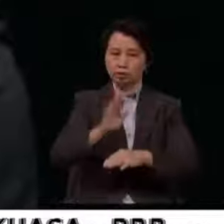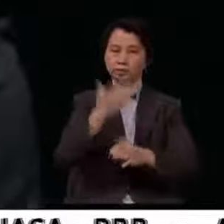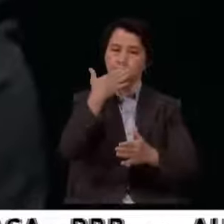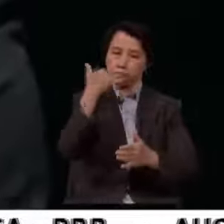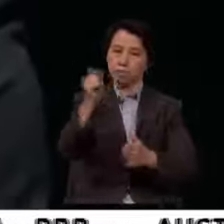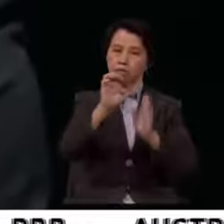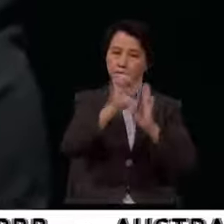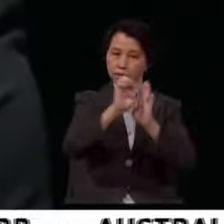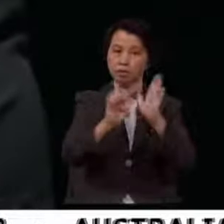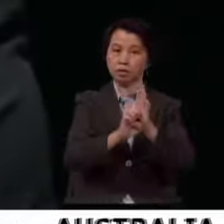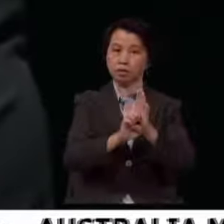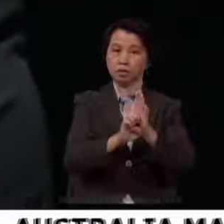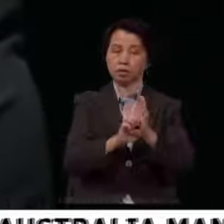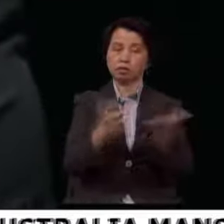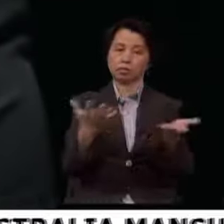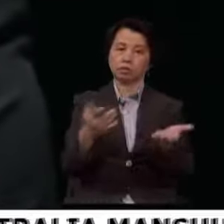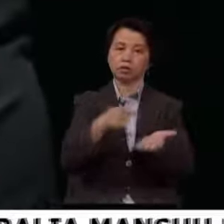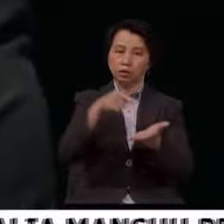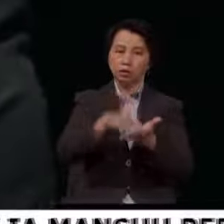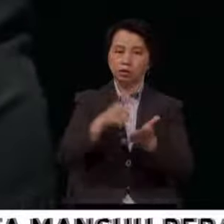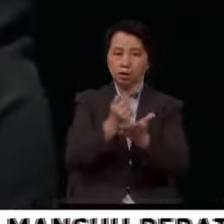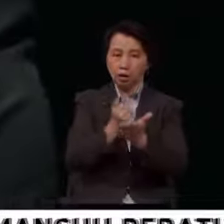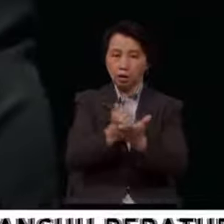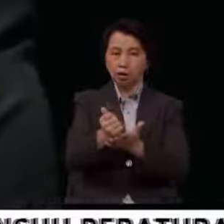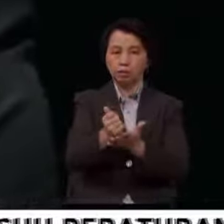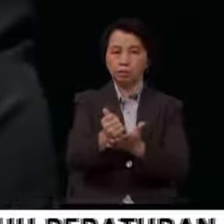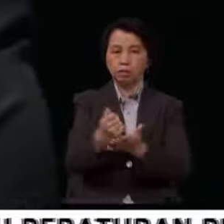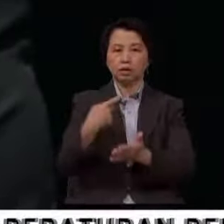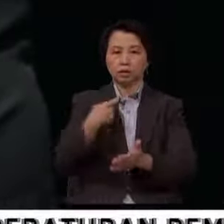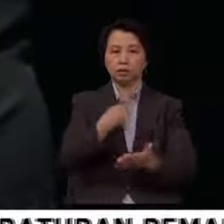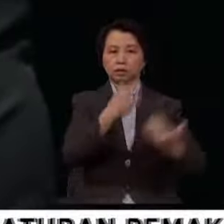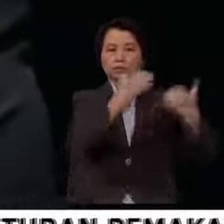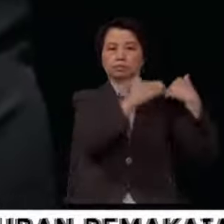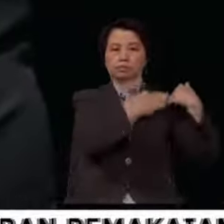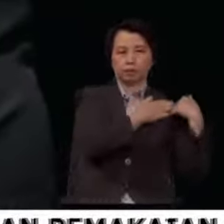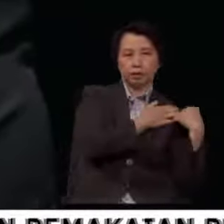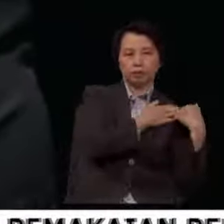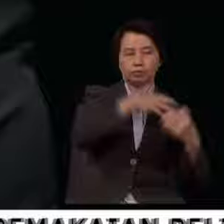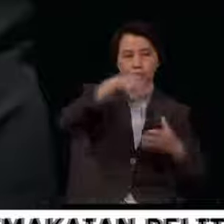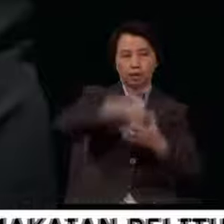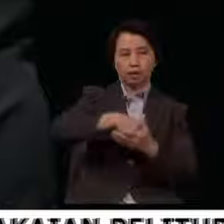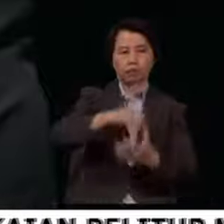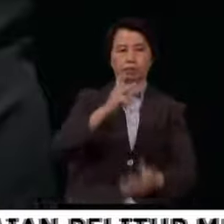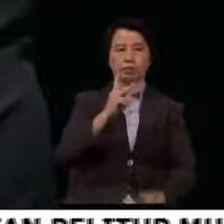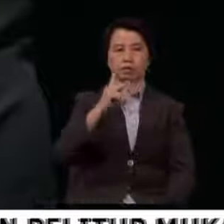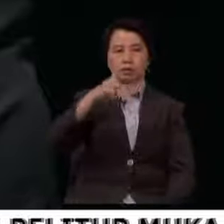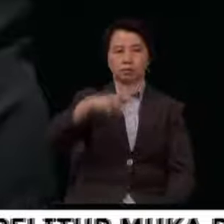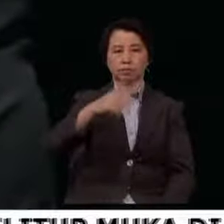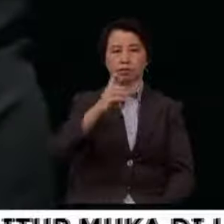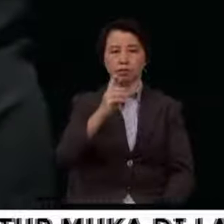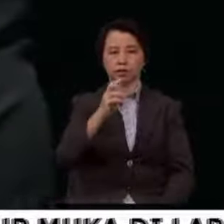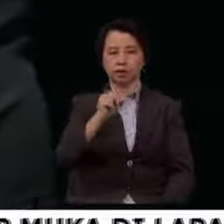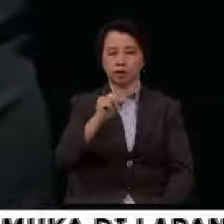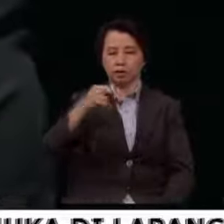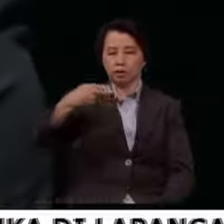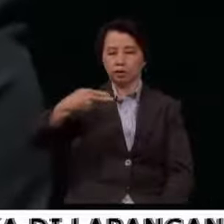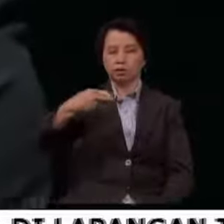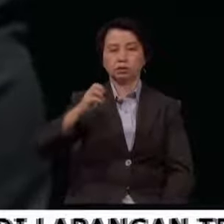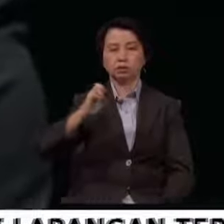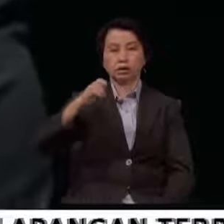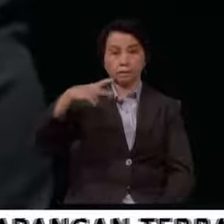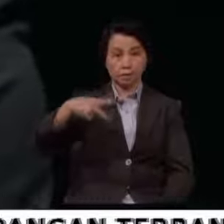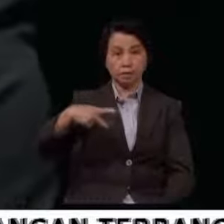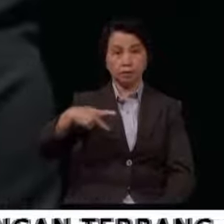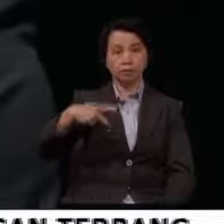menggalakkan menegakkan keadilan ada juga undang-undang mungkin kalau kita pecahkan tentang keberkesanan obs pantau